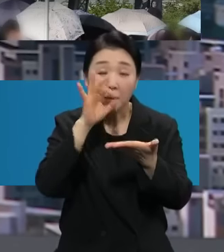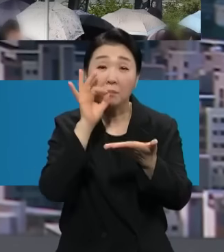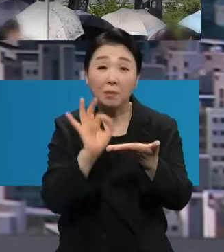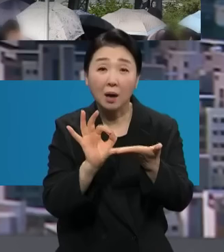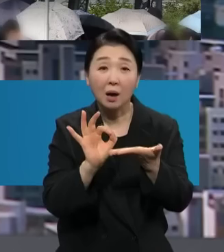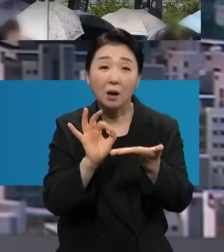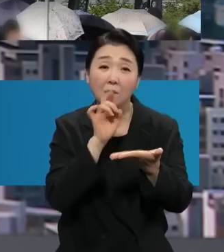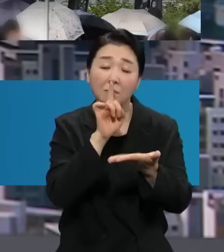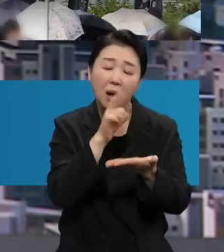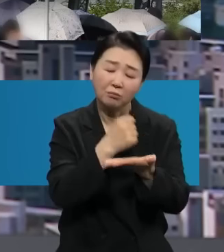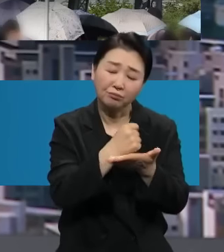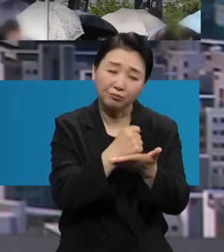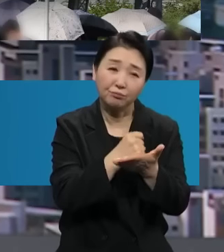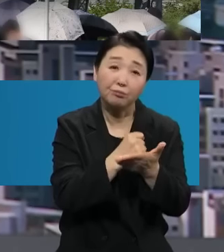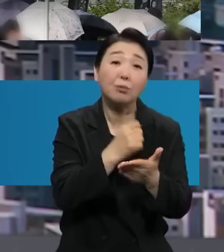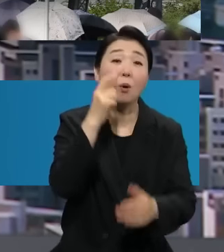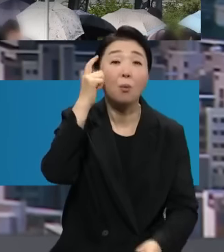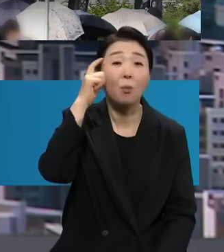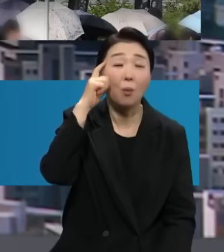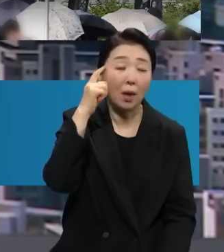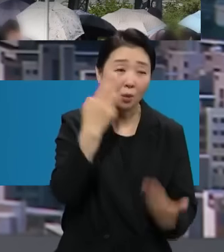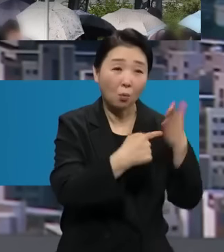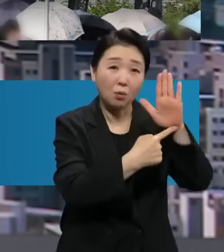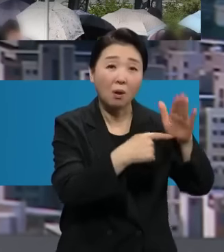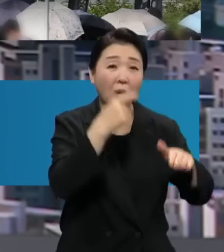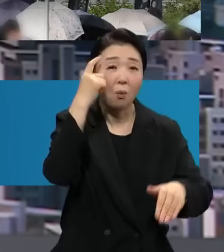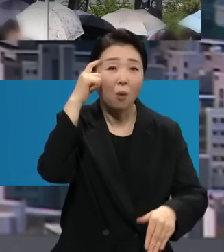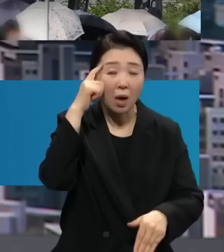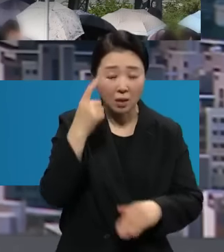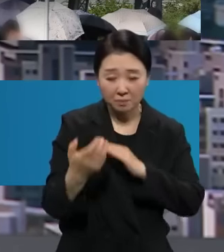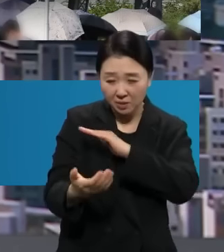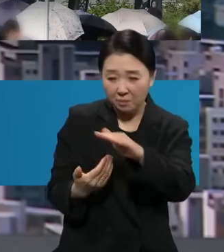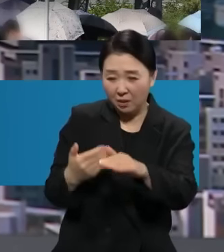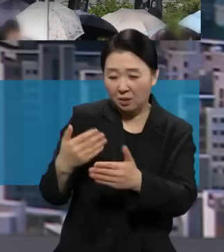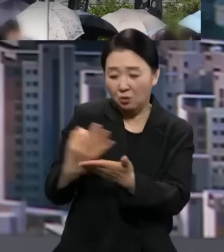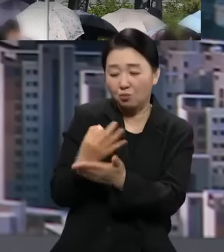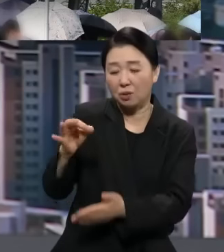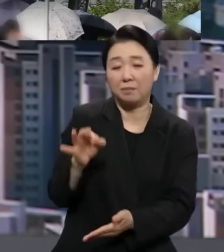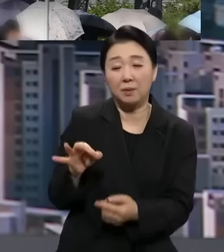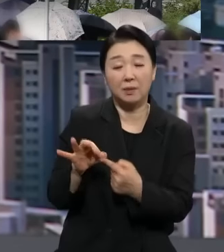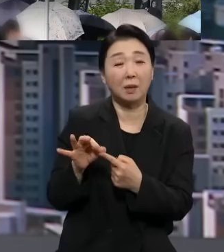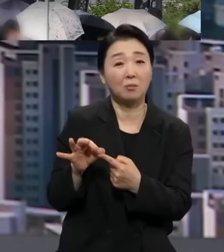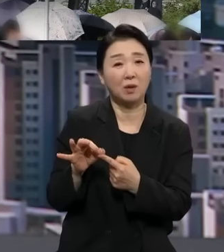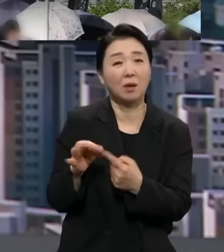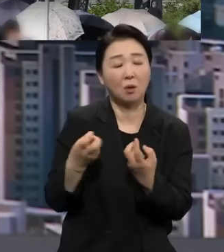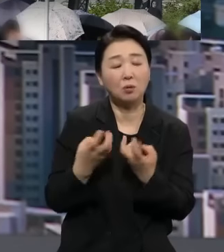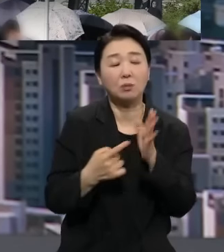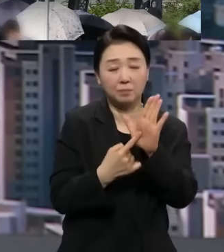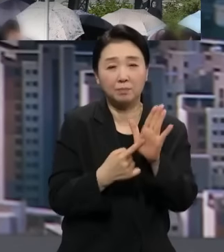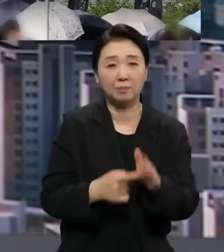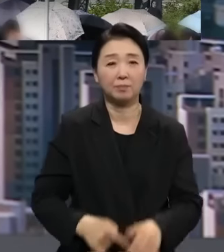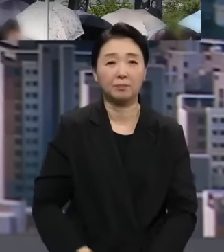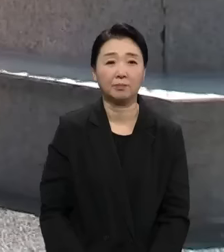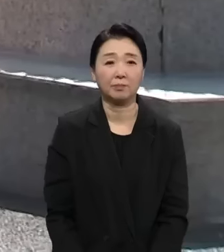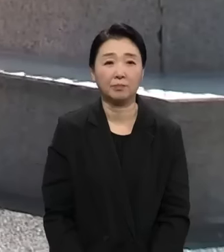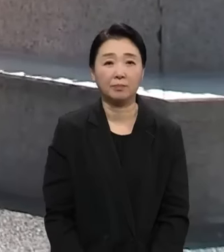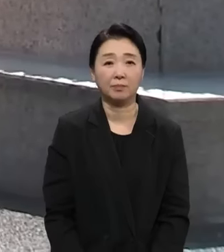각종 논란에도 공연을 강행한 이유는 미리 받아둔 공연 수익 때문이었습니다. 김지윤 기자가 취재했습니다.